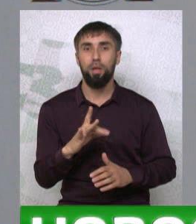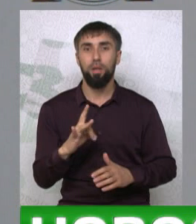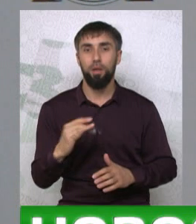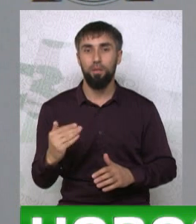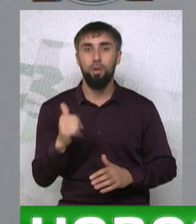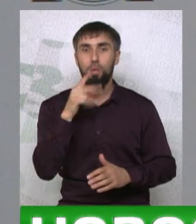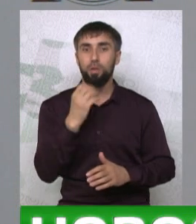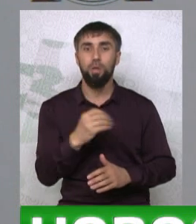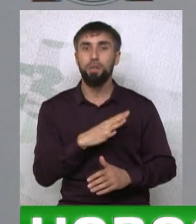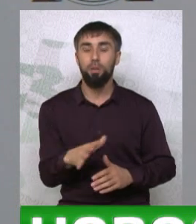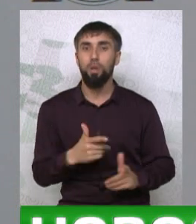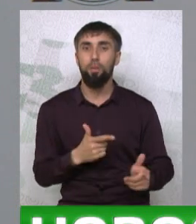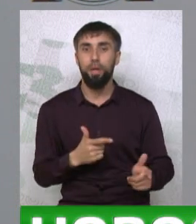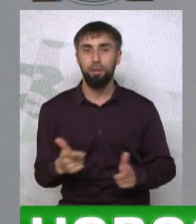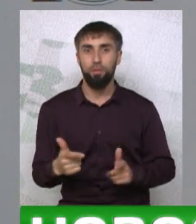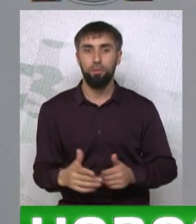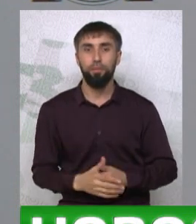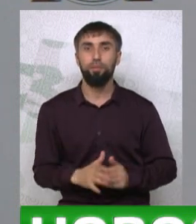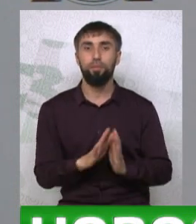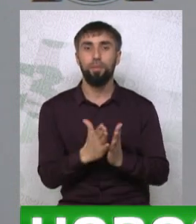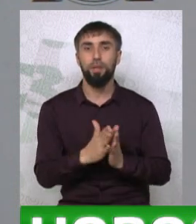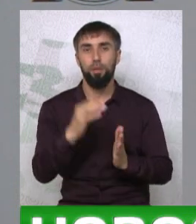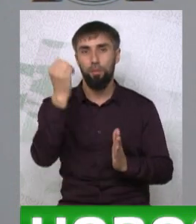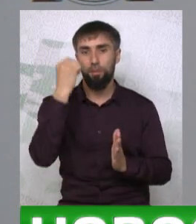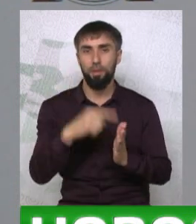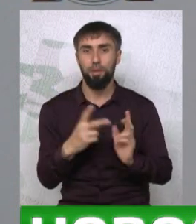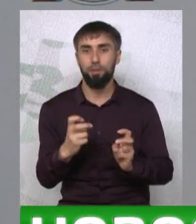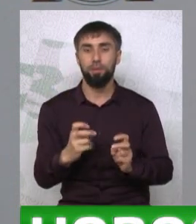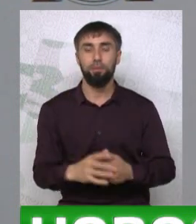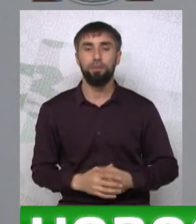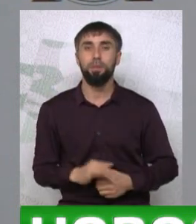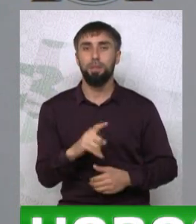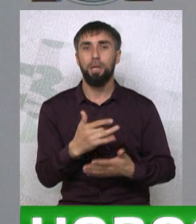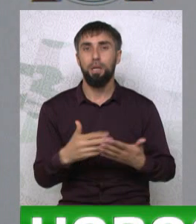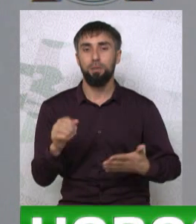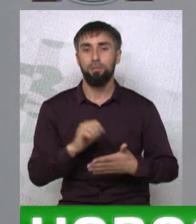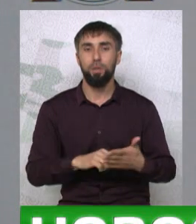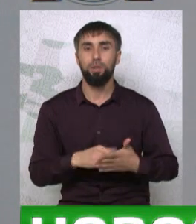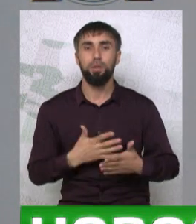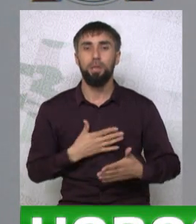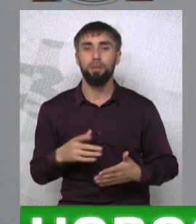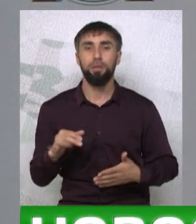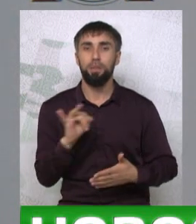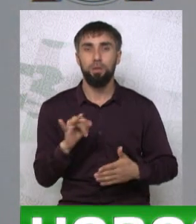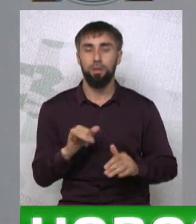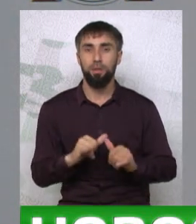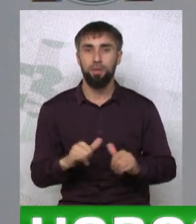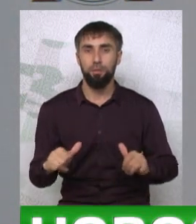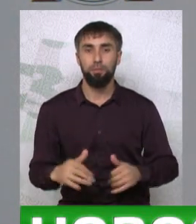Федерации, в котором еще не была подготовлена книга памяти в силу объективных причин нашего исторического развития.